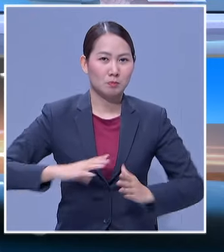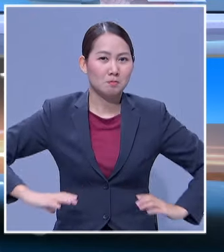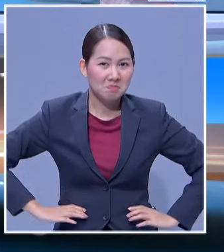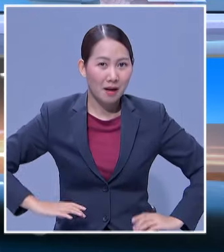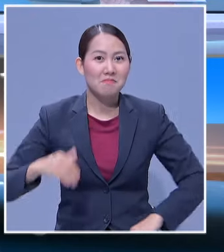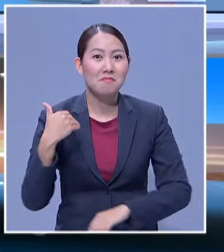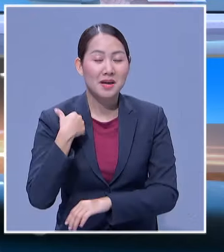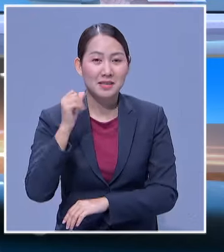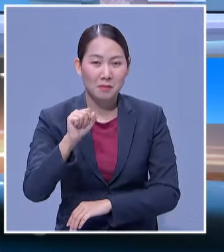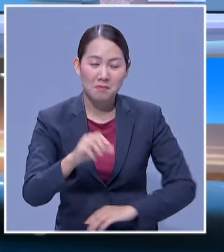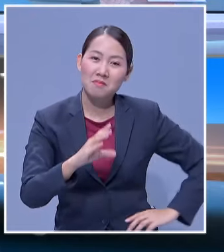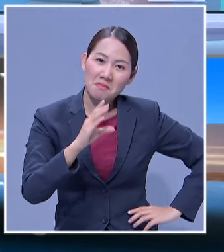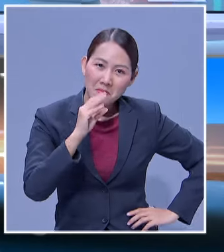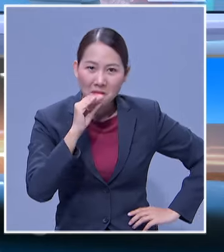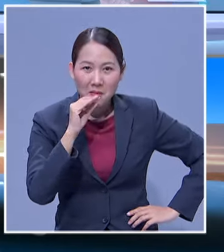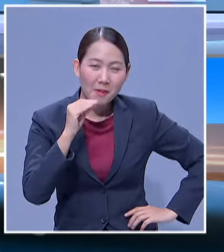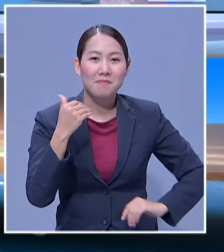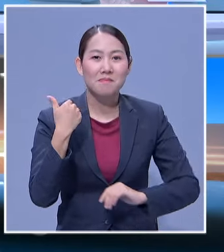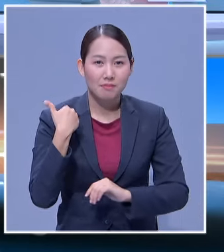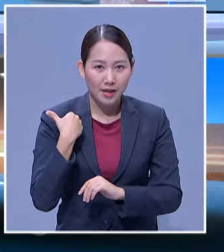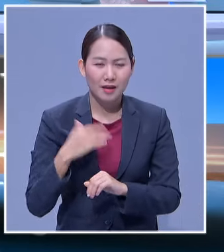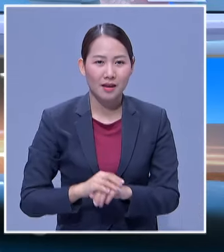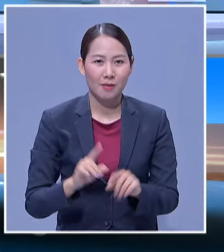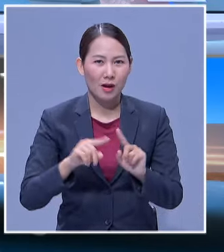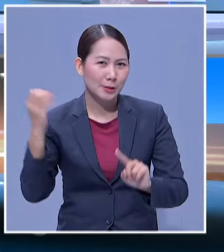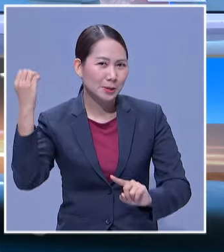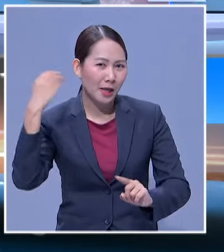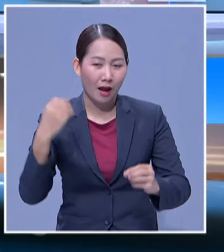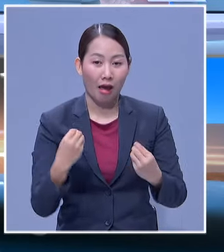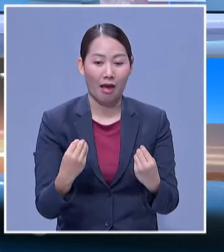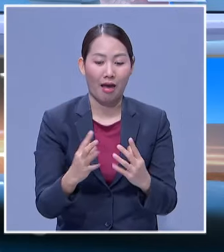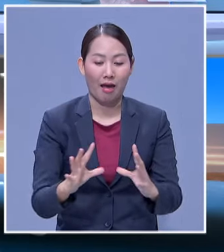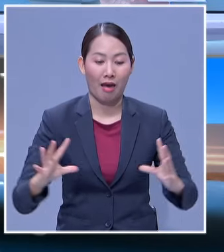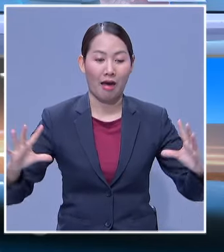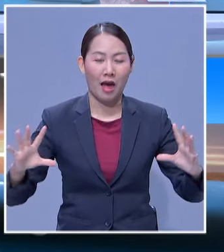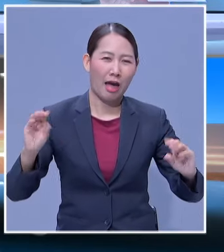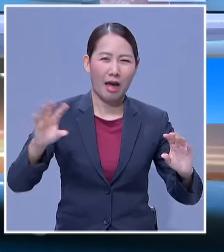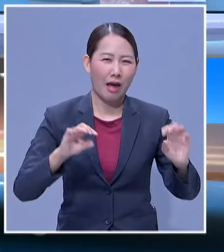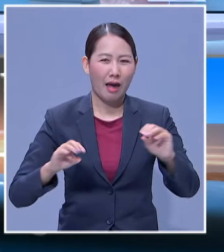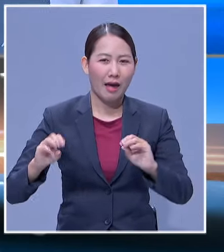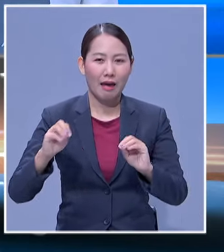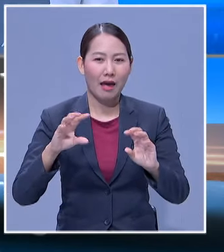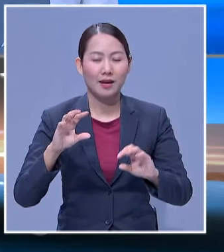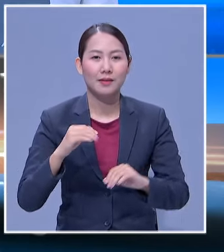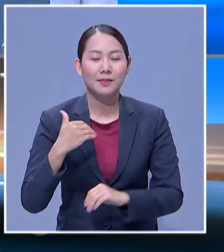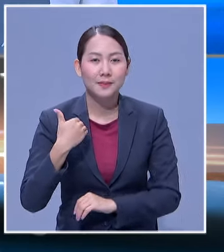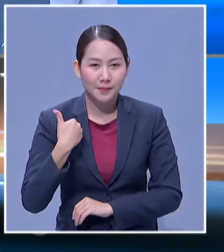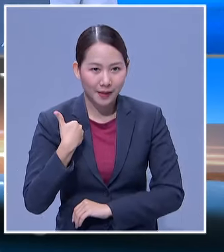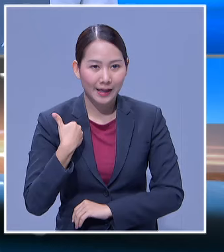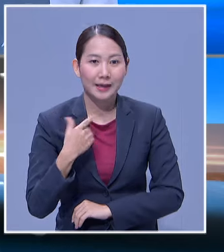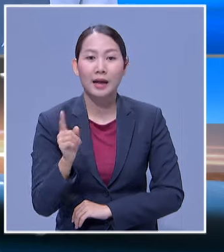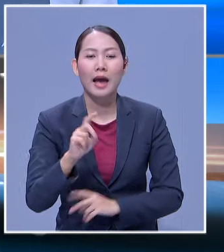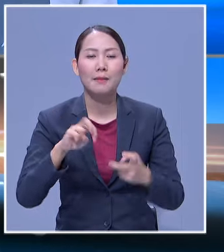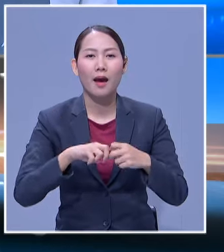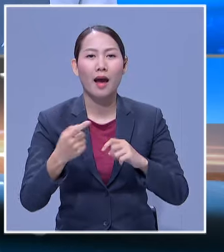เสียงเชียร์จากด้านล่างด้วยนะเสียงโหฮะขึ้นมาว่าเอ๊ะเป็นอะไรกันอเนี่ยฮะเป็นการปะทะคารมกันระหว่างท่านรองประธานสภาคนที่